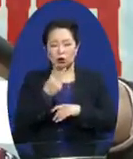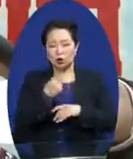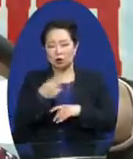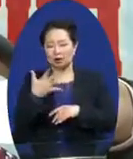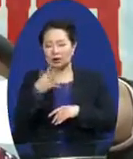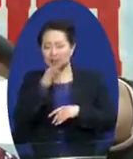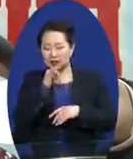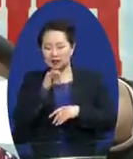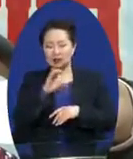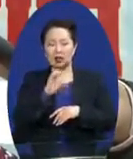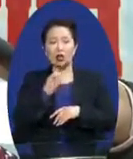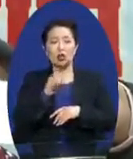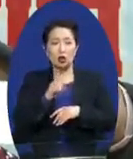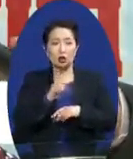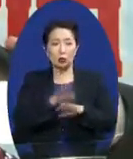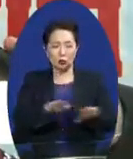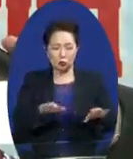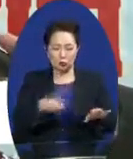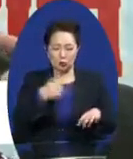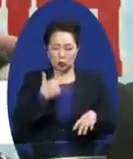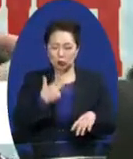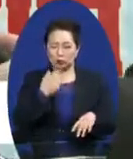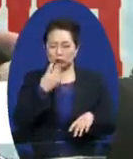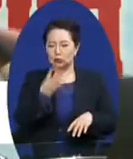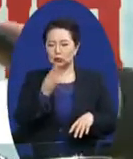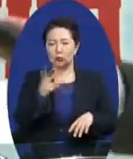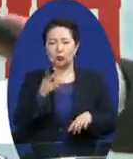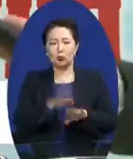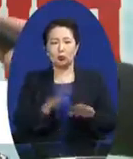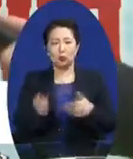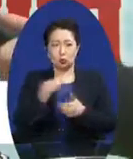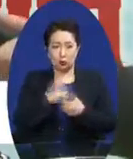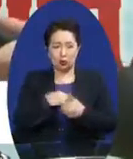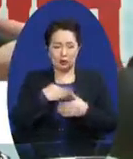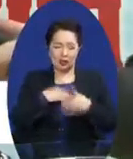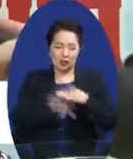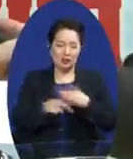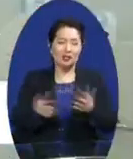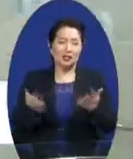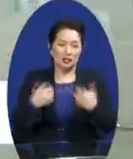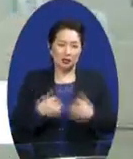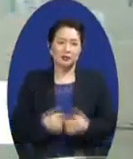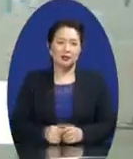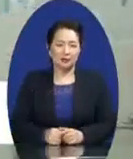настай сургуулийн өмнөх насны хүүхд 343 хүүхд хамрагдаад ингээд манай цэцэрлэгт явж байна.